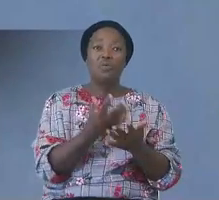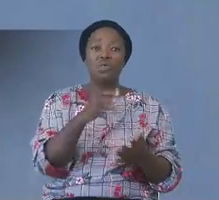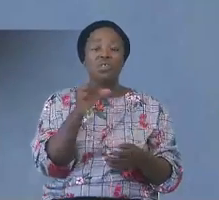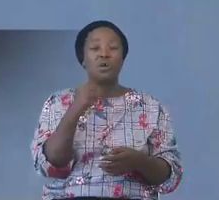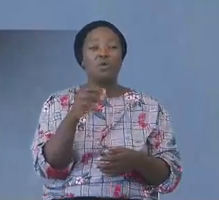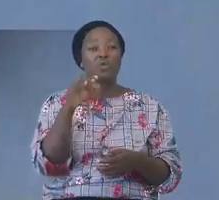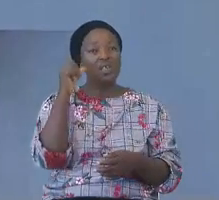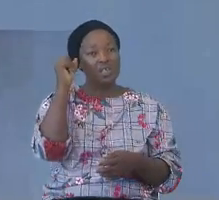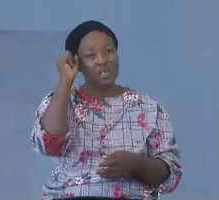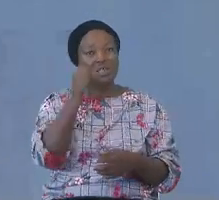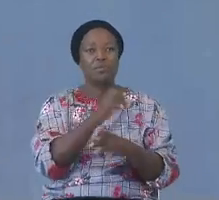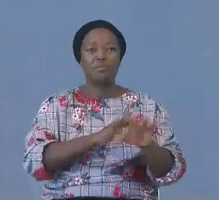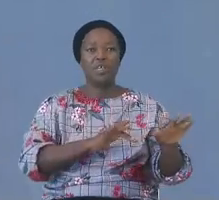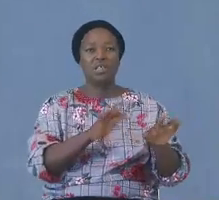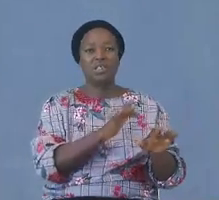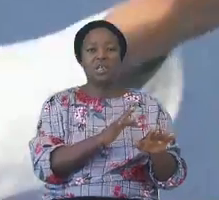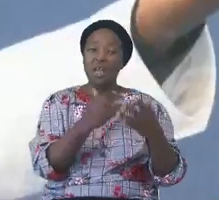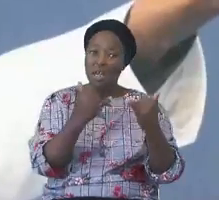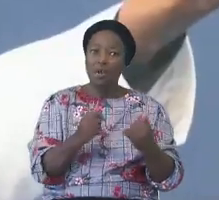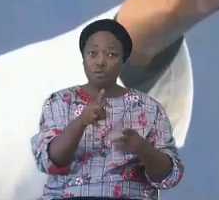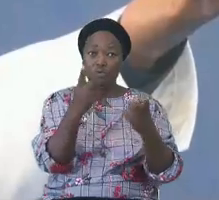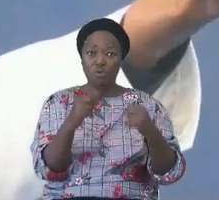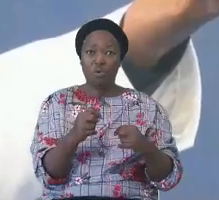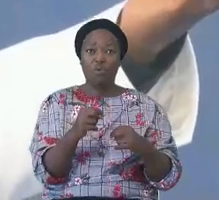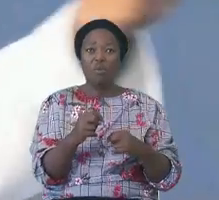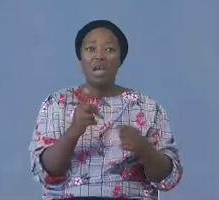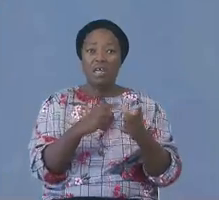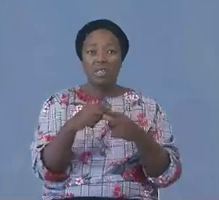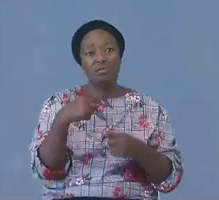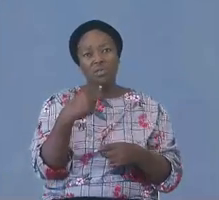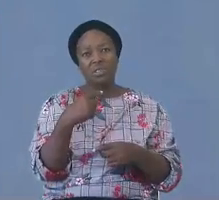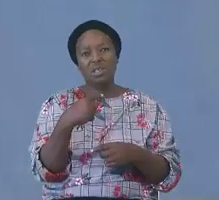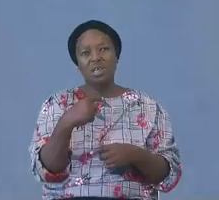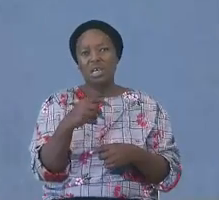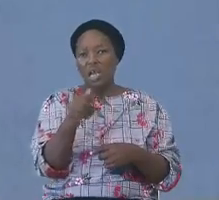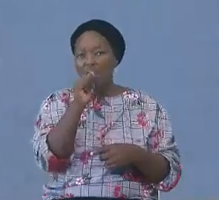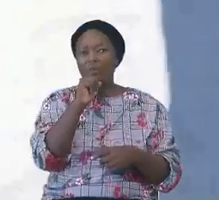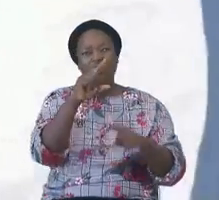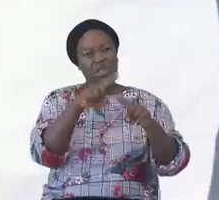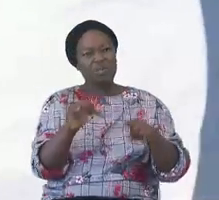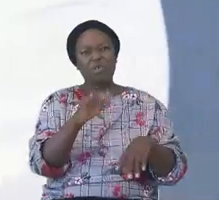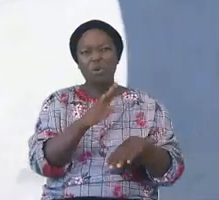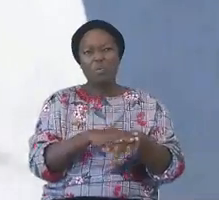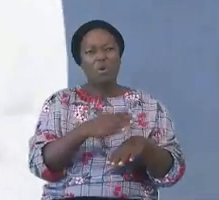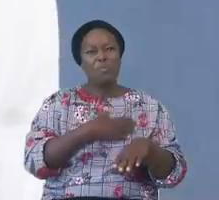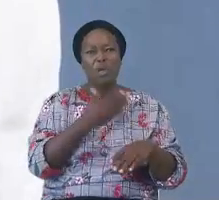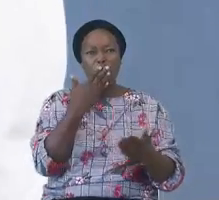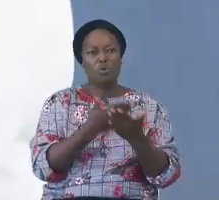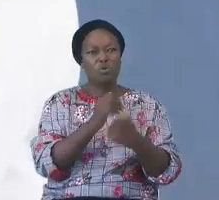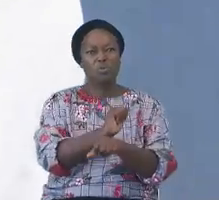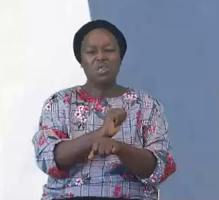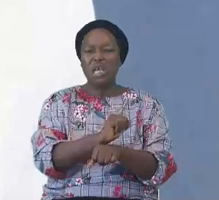Selon la richesse de sa grâce, de son amour. Selon la richesse de sa miséricorde. Maintenant, tu